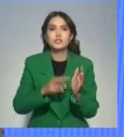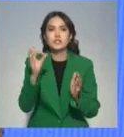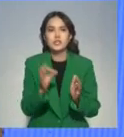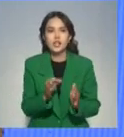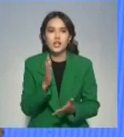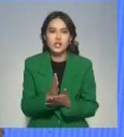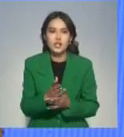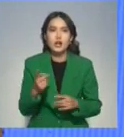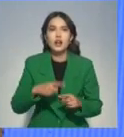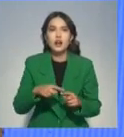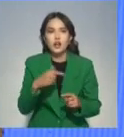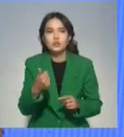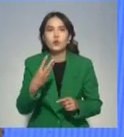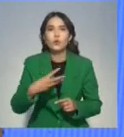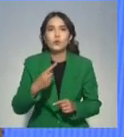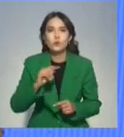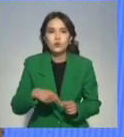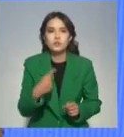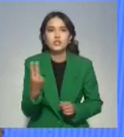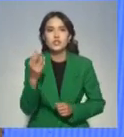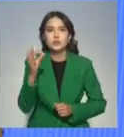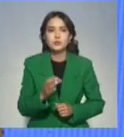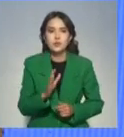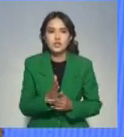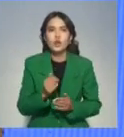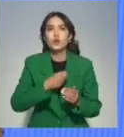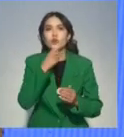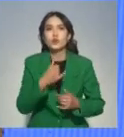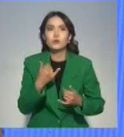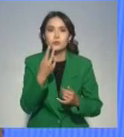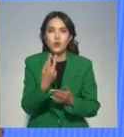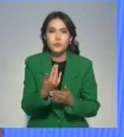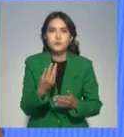31.8%, адалдық 31.7%, үлкенді құрметтеу